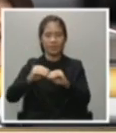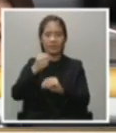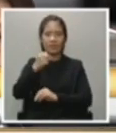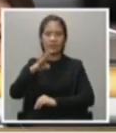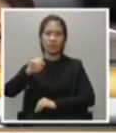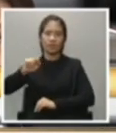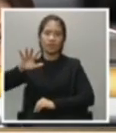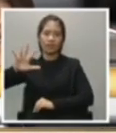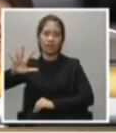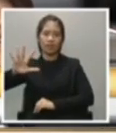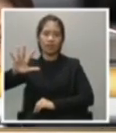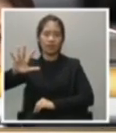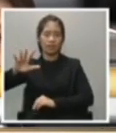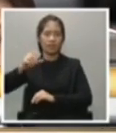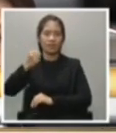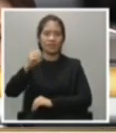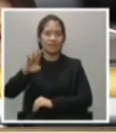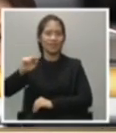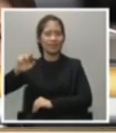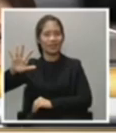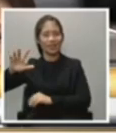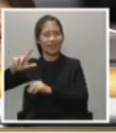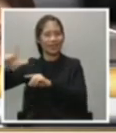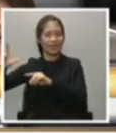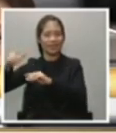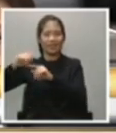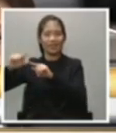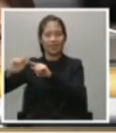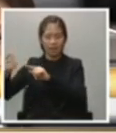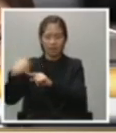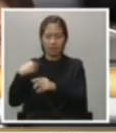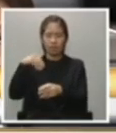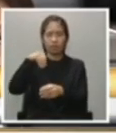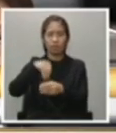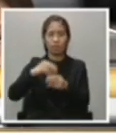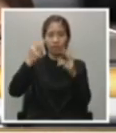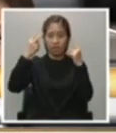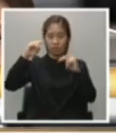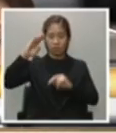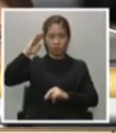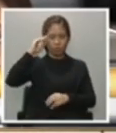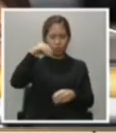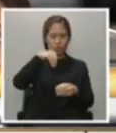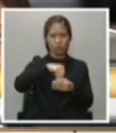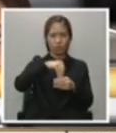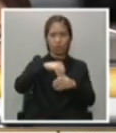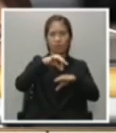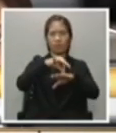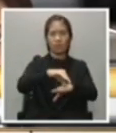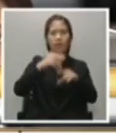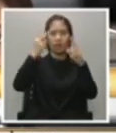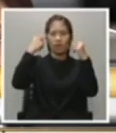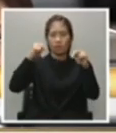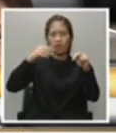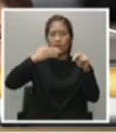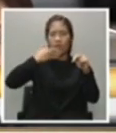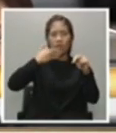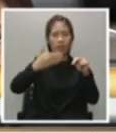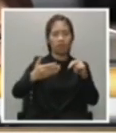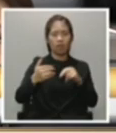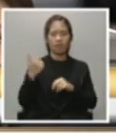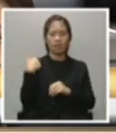14.5 ล้านคนตลอดเวลาที่ท่านดำรงตำแหน่งเป็นนายกรัฐมนตรีความเหลื่อมล้